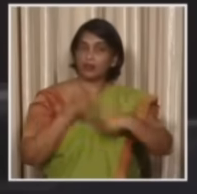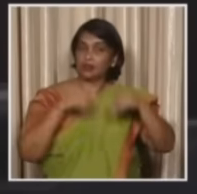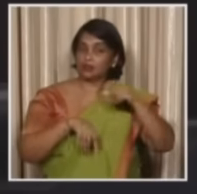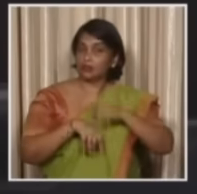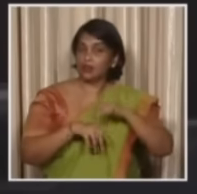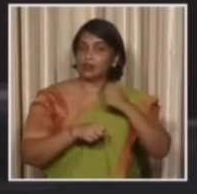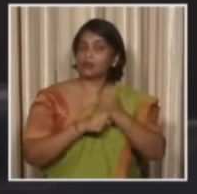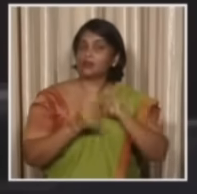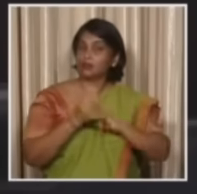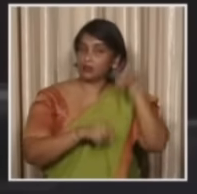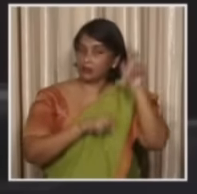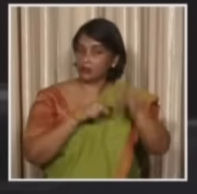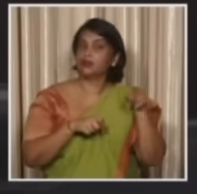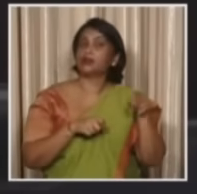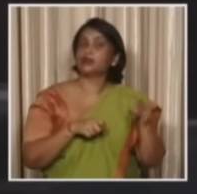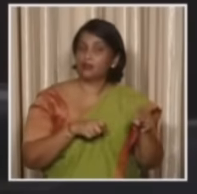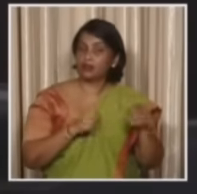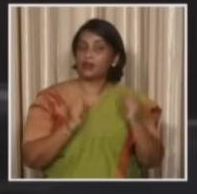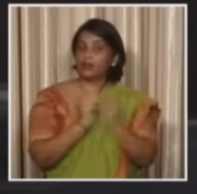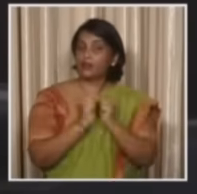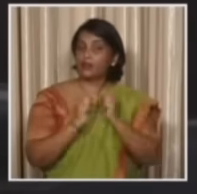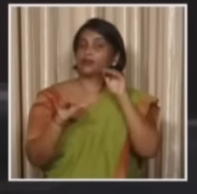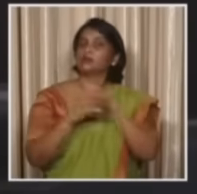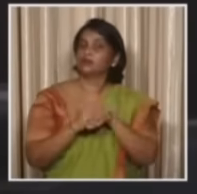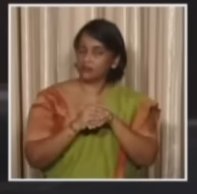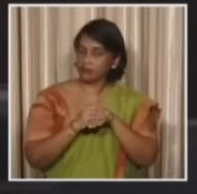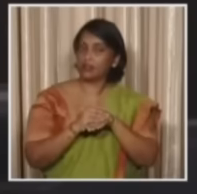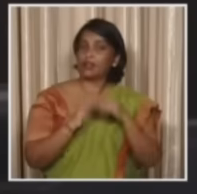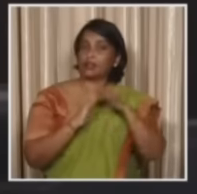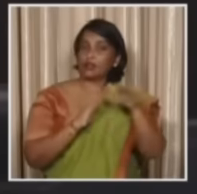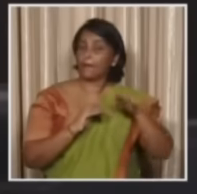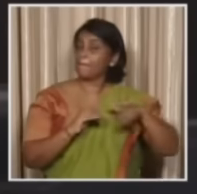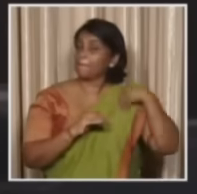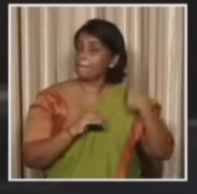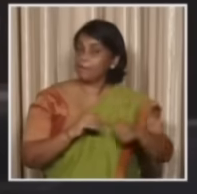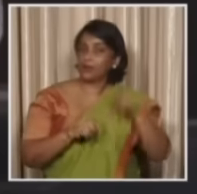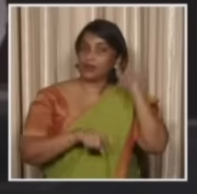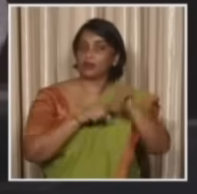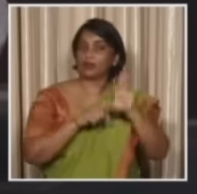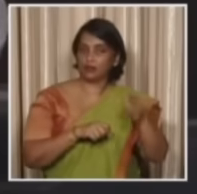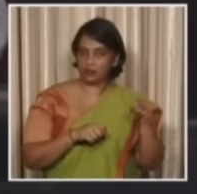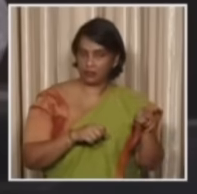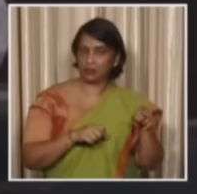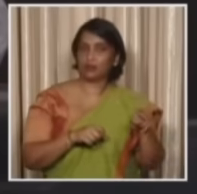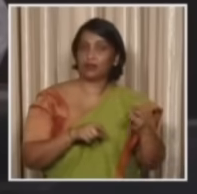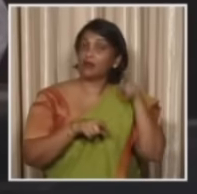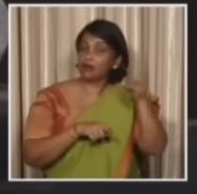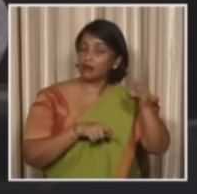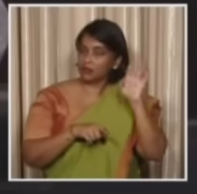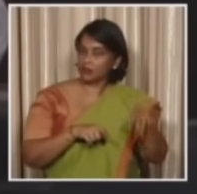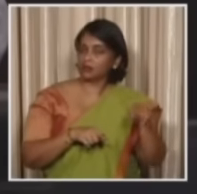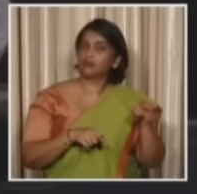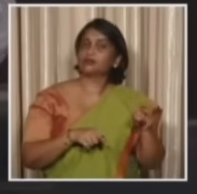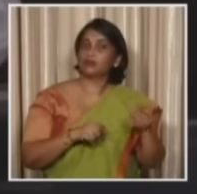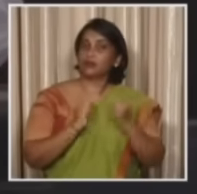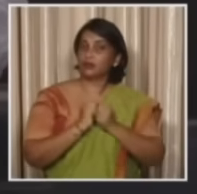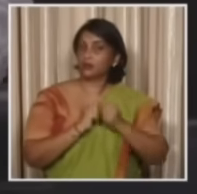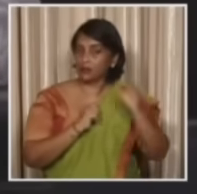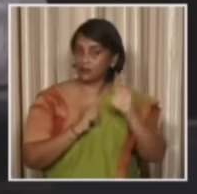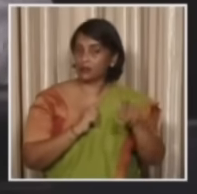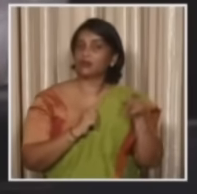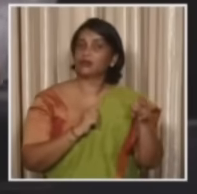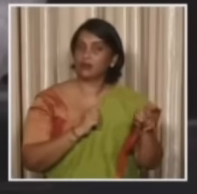මැතිවරණ කාලේ ග්‍රාම නිලධාරීන් තමයි ඒ රාජකාරී කටයුත්තේ ගමේ ප්‍රධාන නිලධාරියා වෙන්නේ. දැන් උන්ව මේ තත්ත්වයටපත්